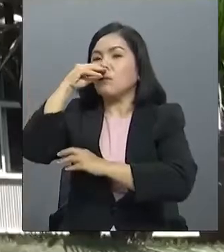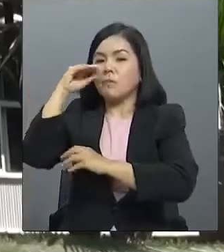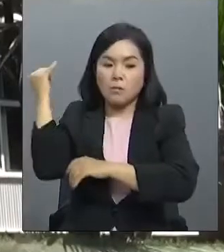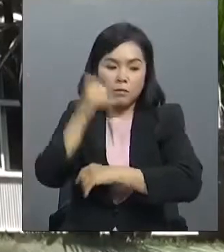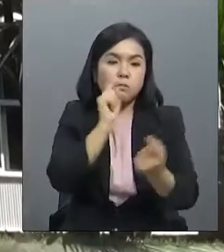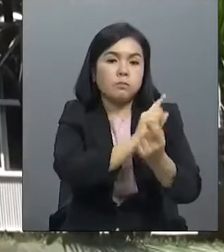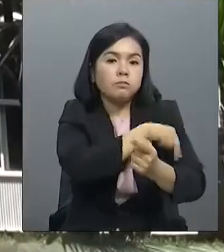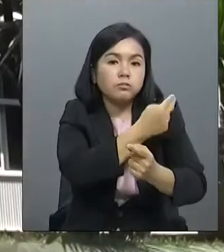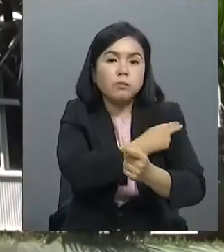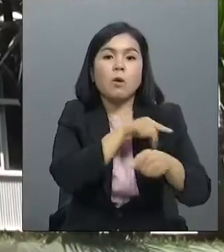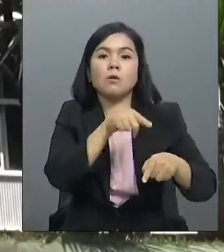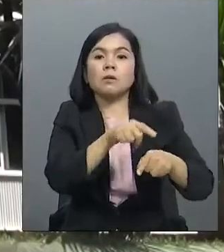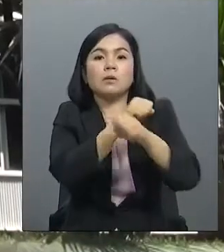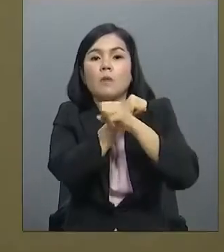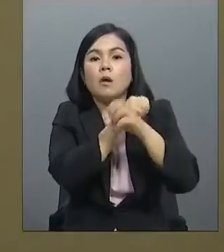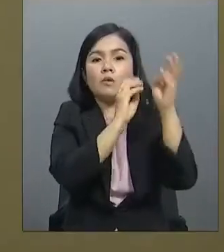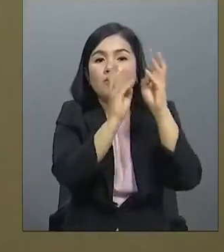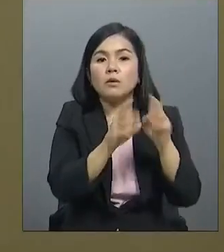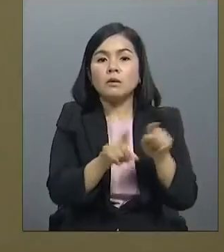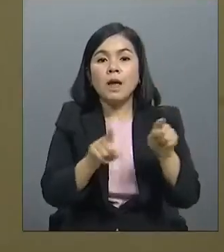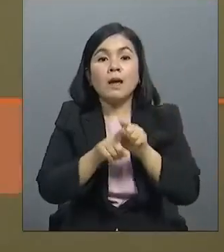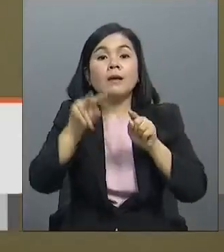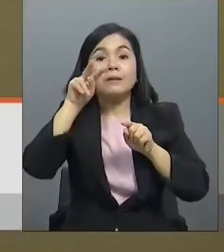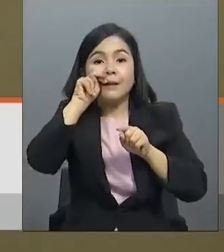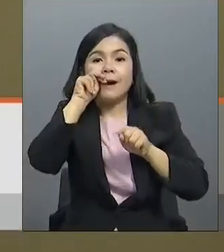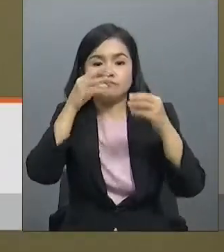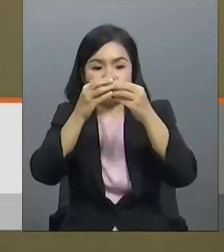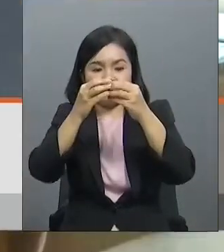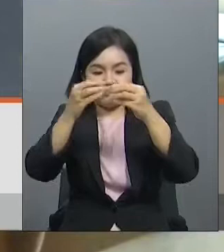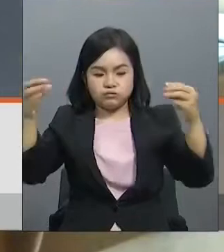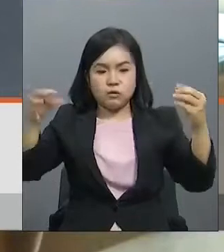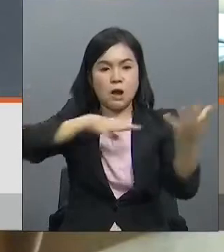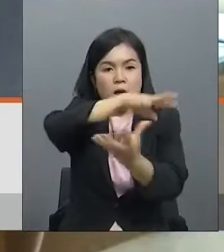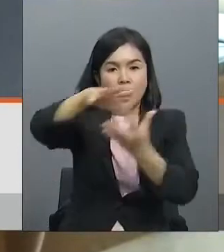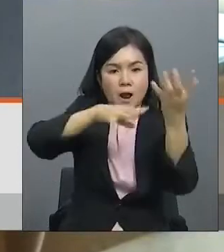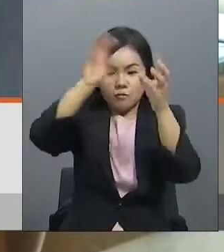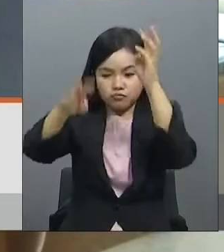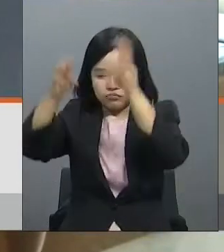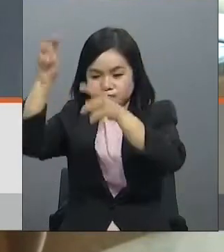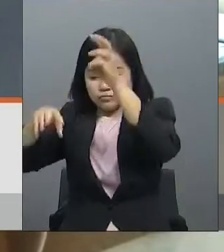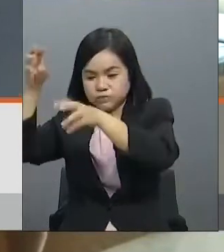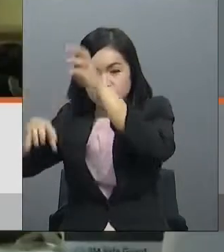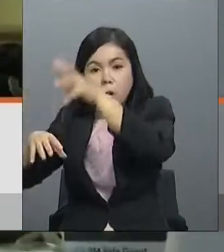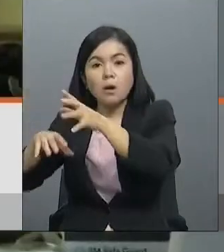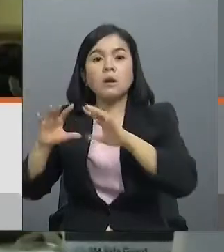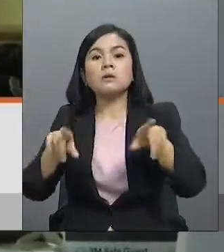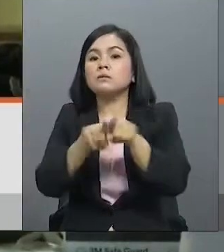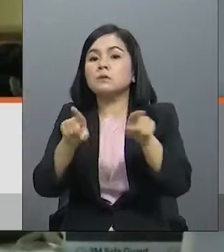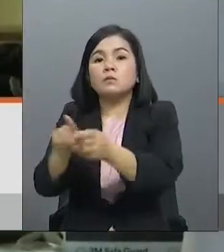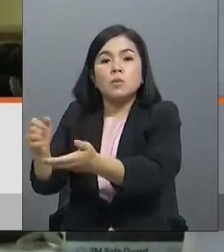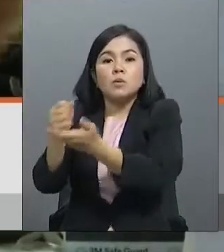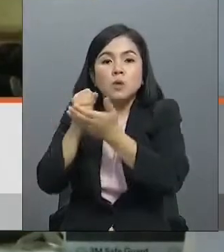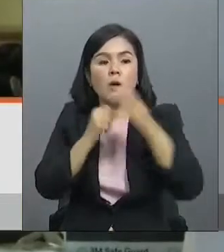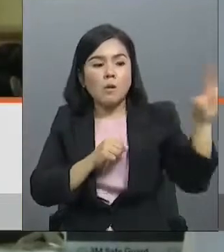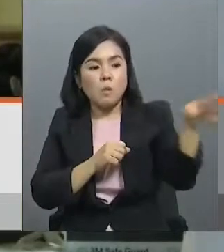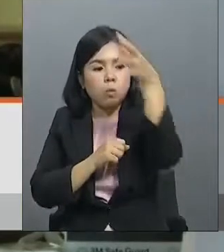สเปรย์ละอองน้ำที่ติดตั้งรอบตัวอาคารเครื่องฟอกอากาศและพัดลมติดตั้งแผ่นกรองอากาศเป็นเครื่องมือที่โรงพยาบาลเสมิงจังหวัดเชียง